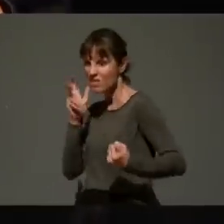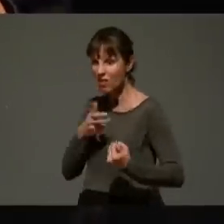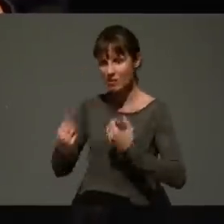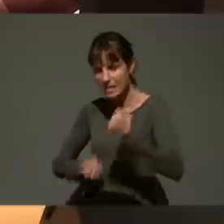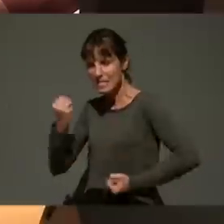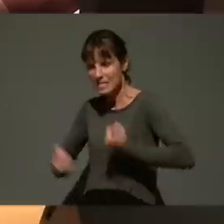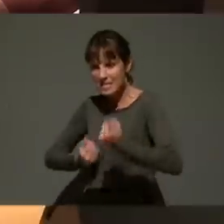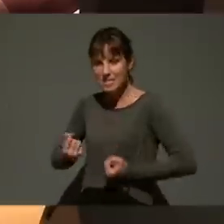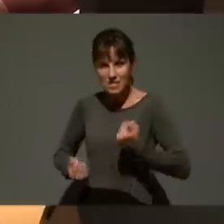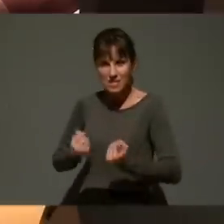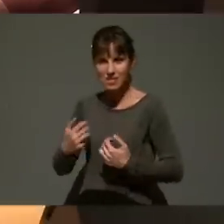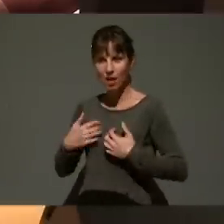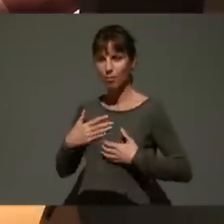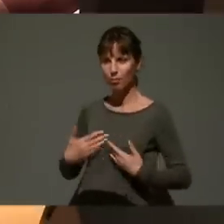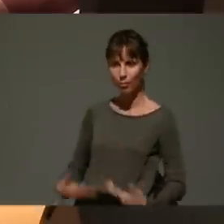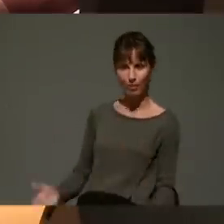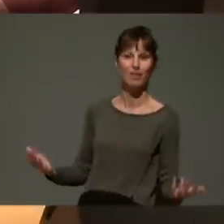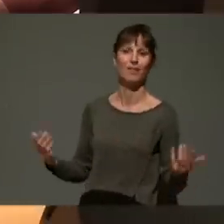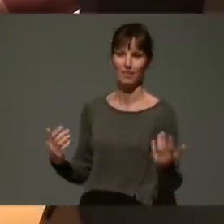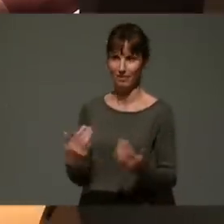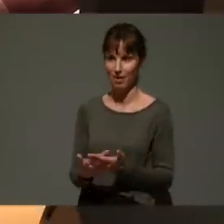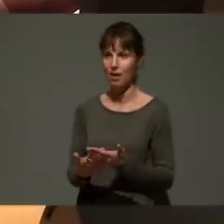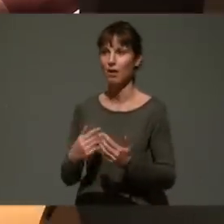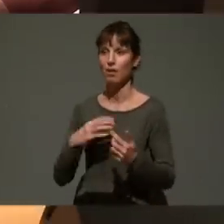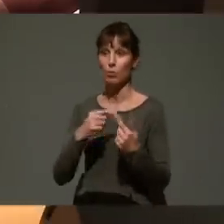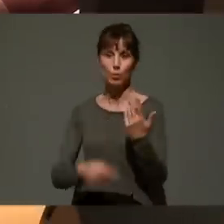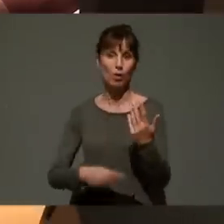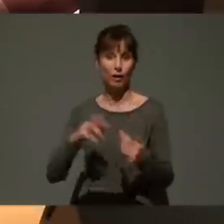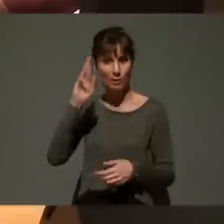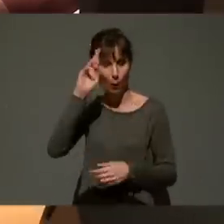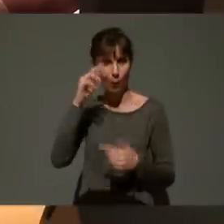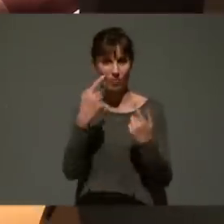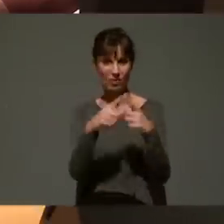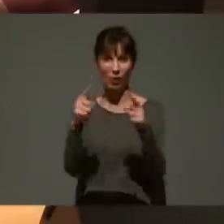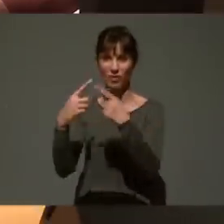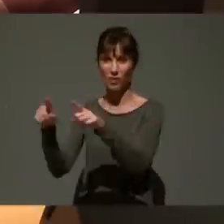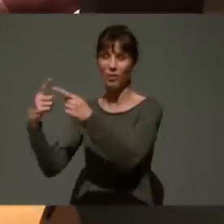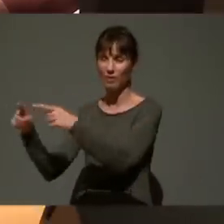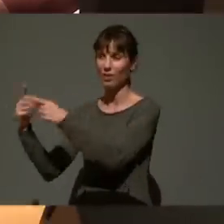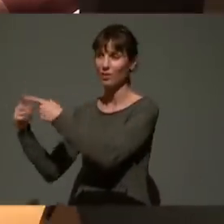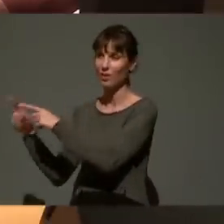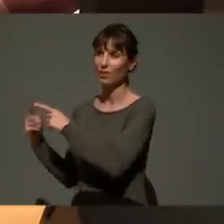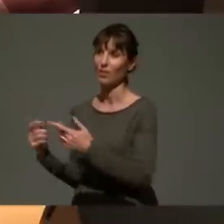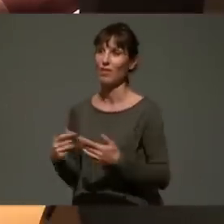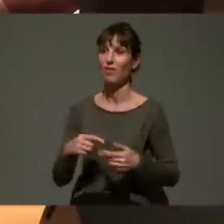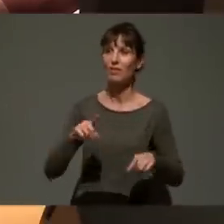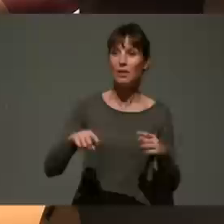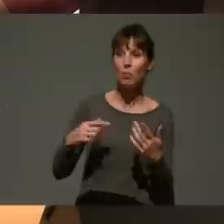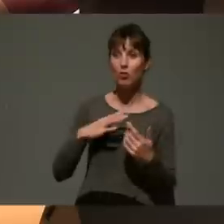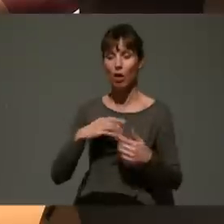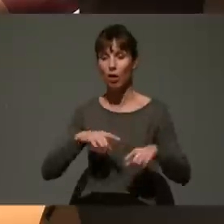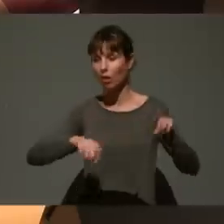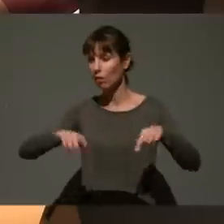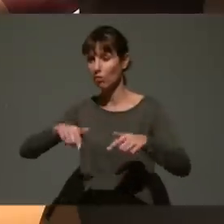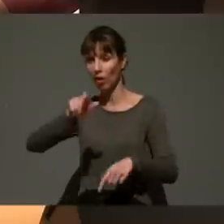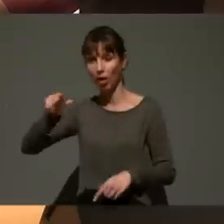rare, j'espère. Mais je pense qu'il y a plusieurs types de réponses et que là on rentre, comme on a des différences morphologiques